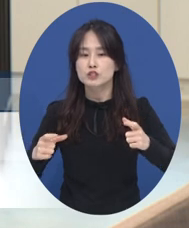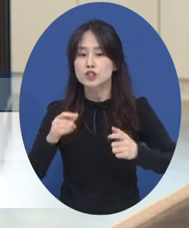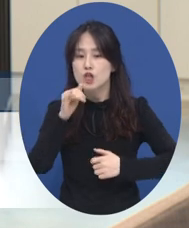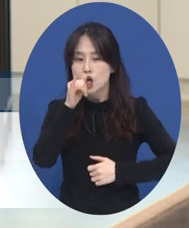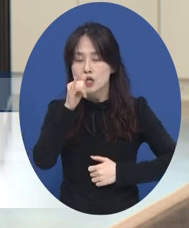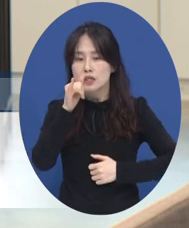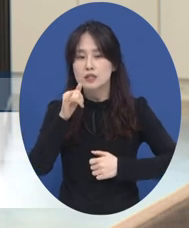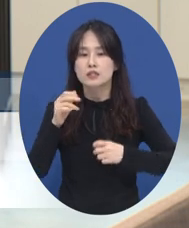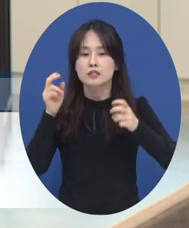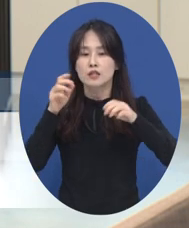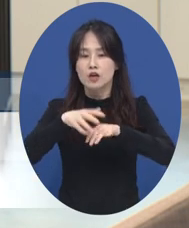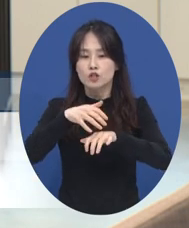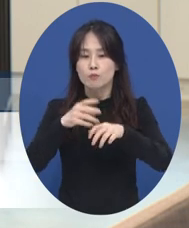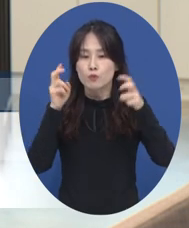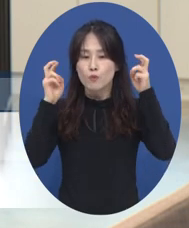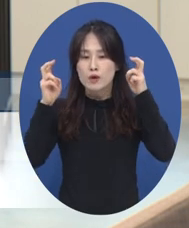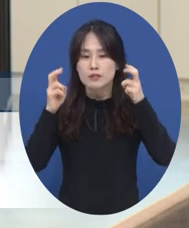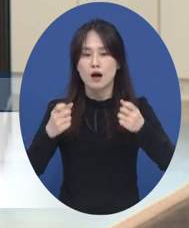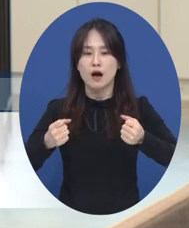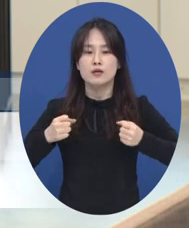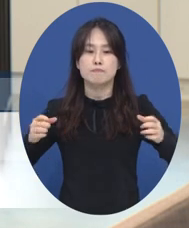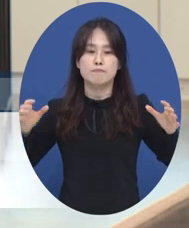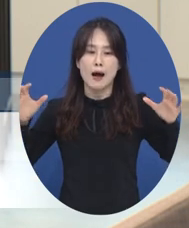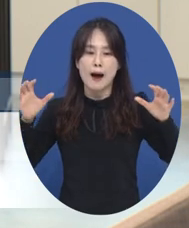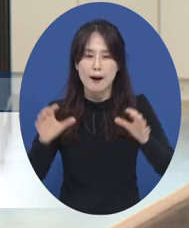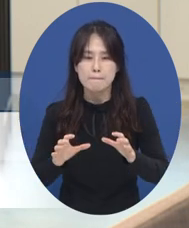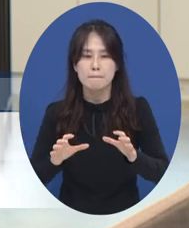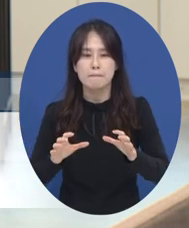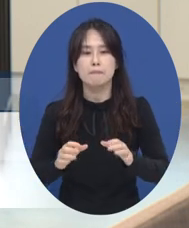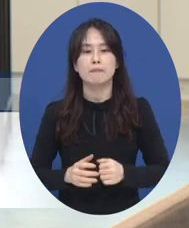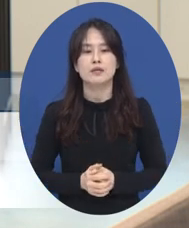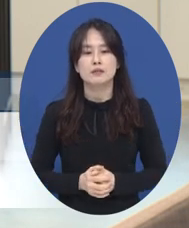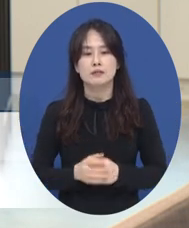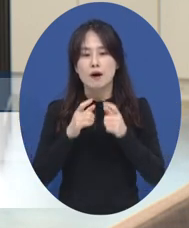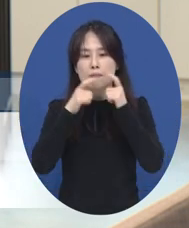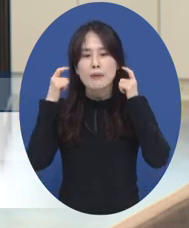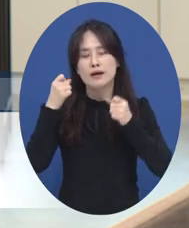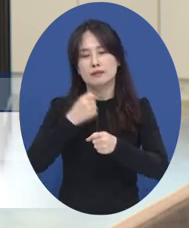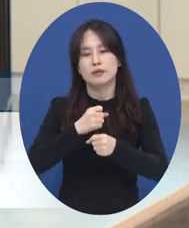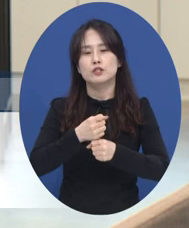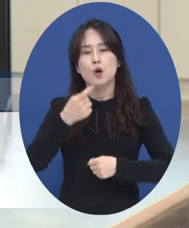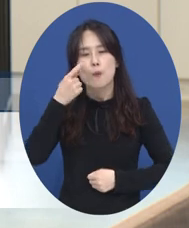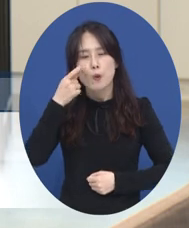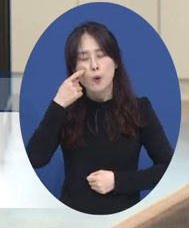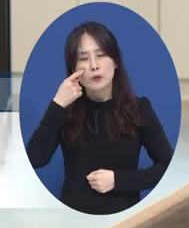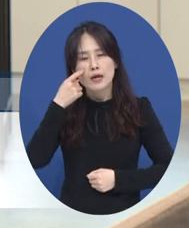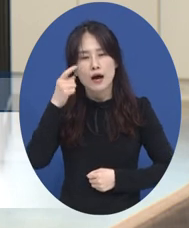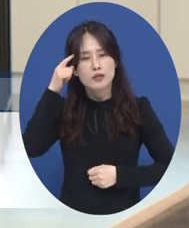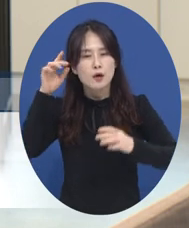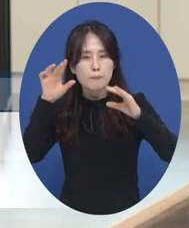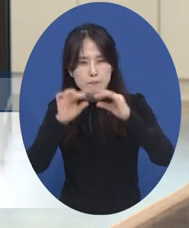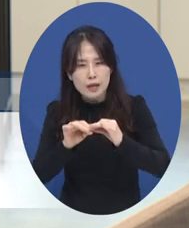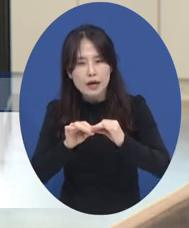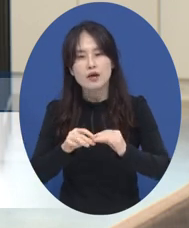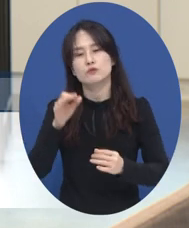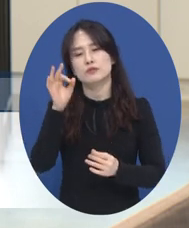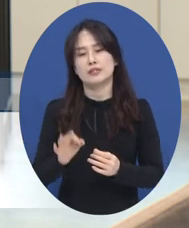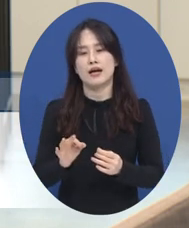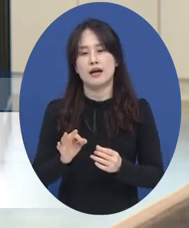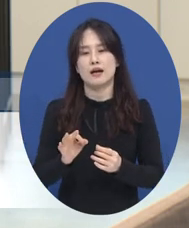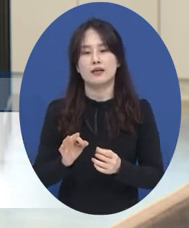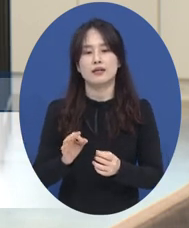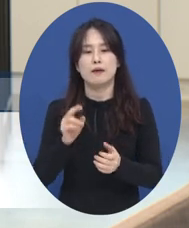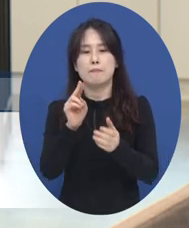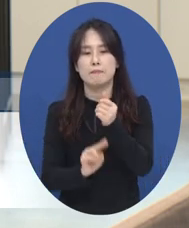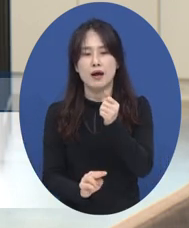경기 북부 지역에 있는 섬유 기업들이 단합을 해서 마스크를 생산해 보자라는 취지에서 저렴한